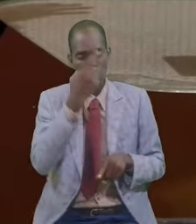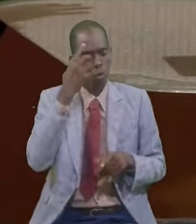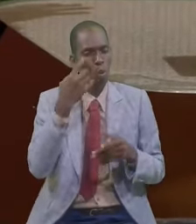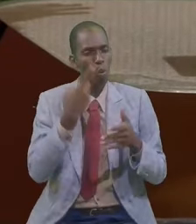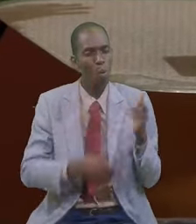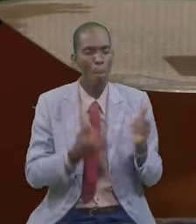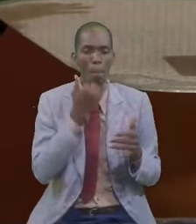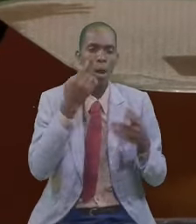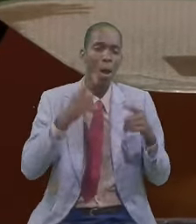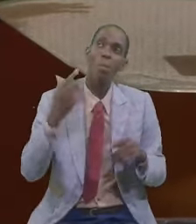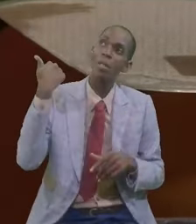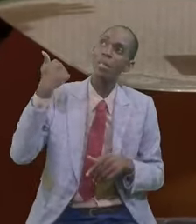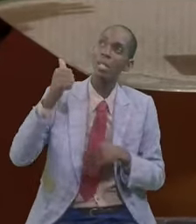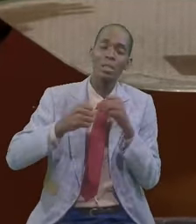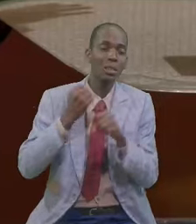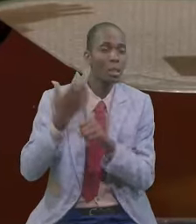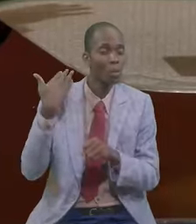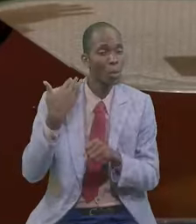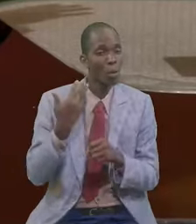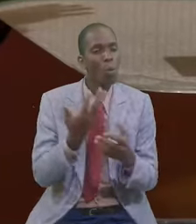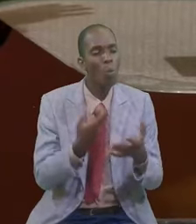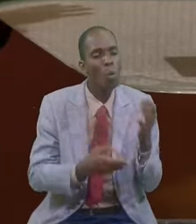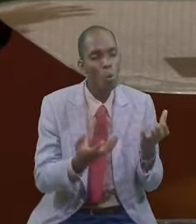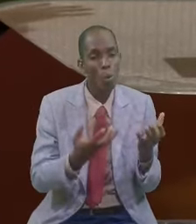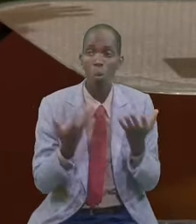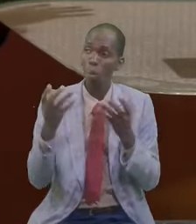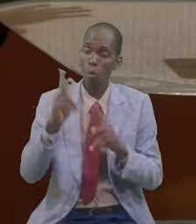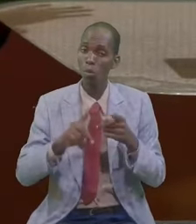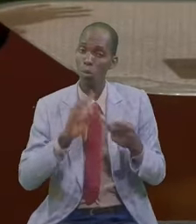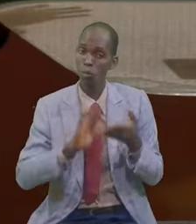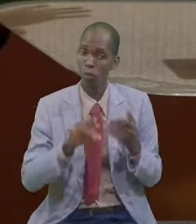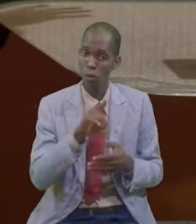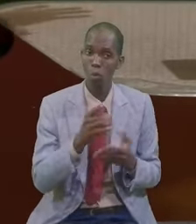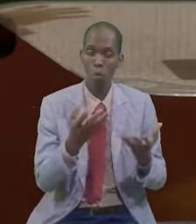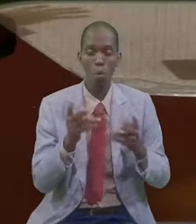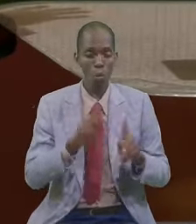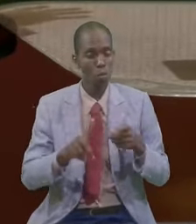qu'ils vous maltraitent pour ce qui s'est passé 10 ans passés? Vous ne voulez pas cela. Vous voulez qu'ils